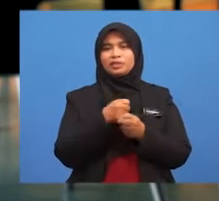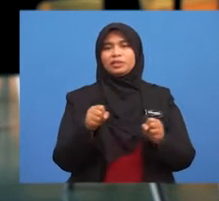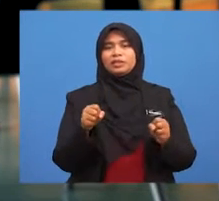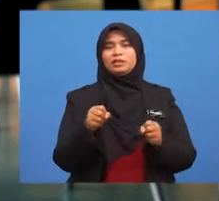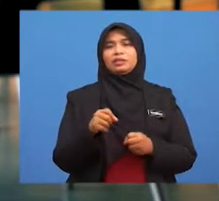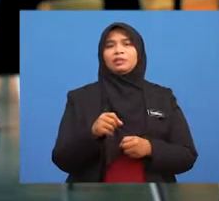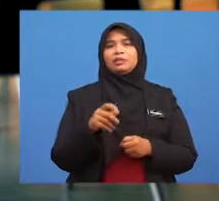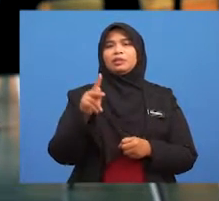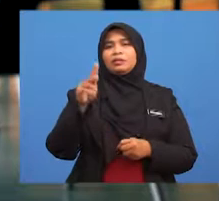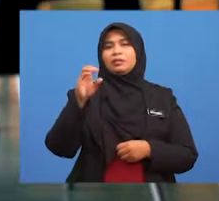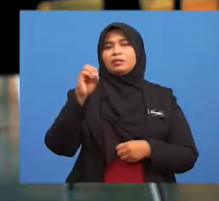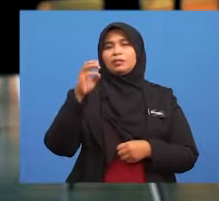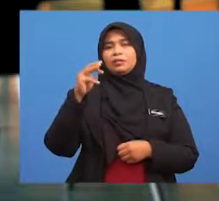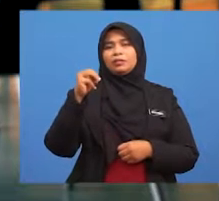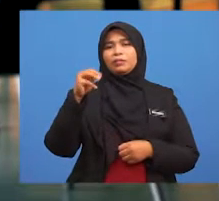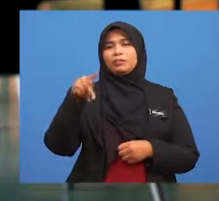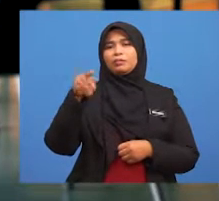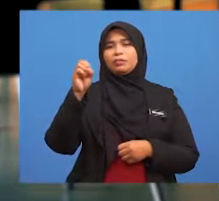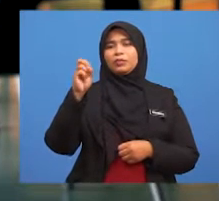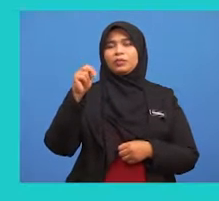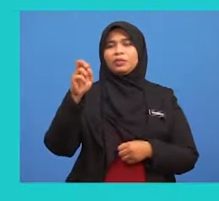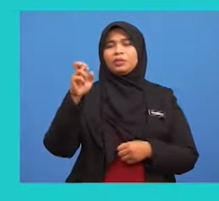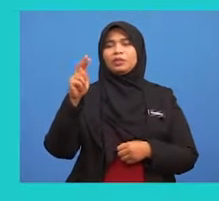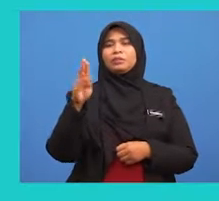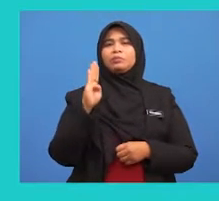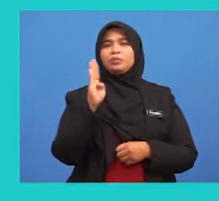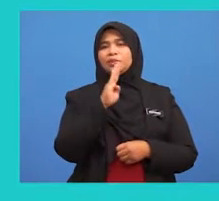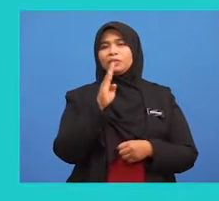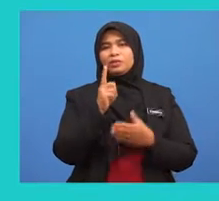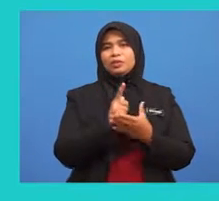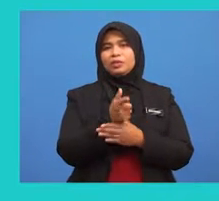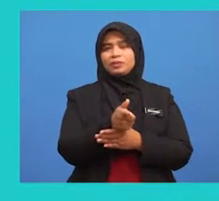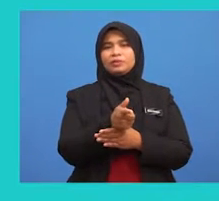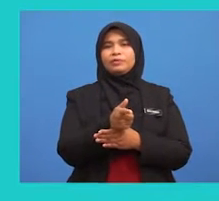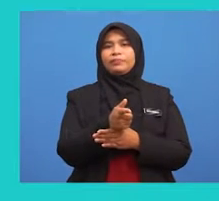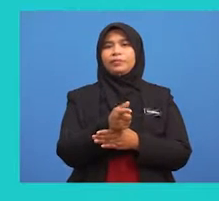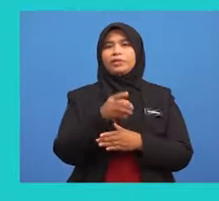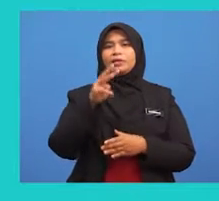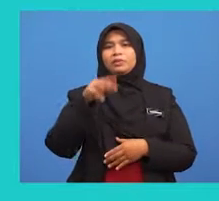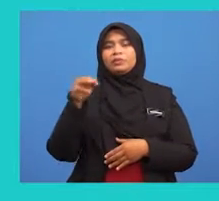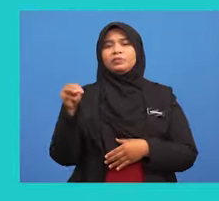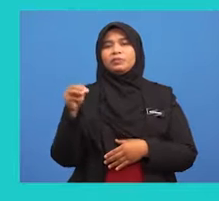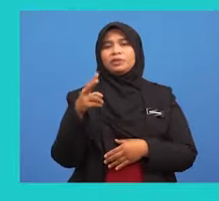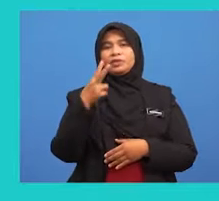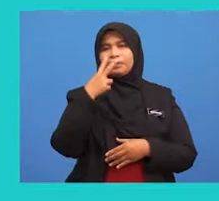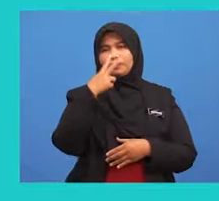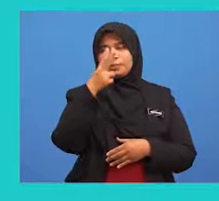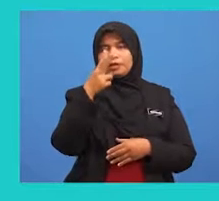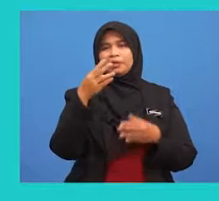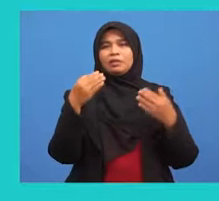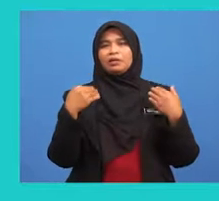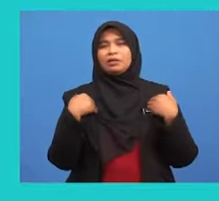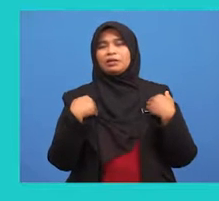sediakan komponen kos buruh langsung. Murid-murid, nampaknya